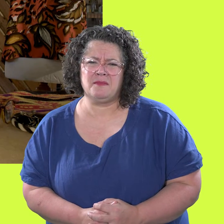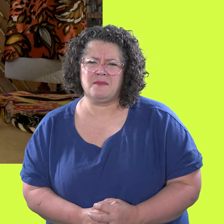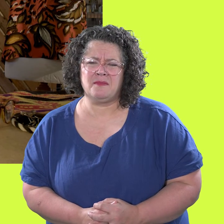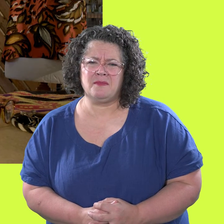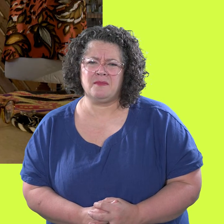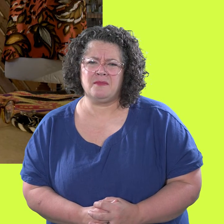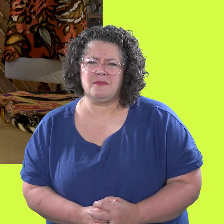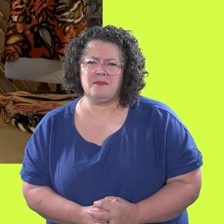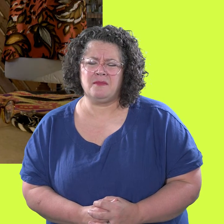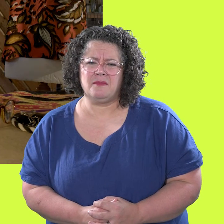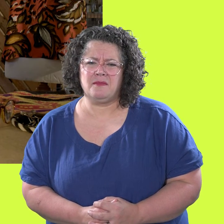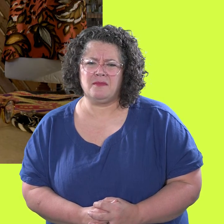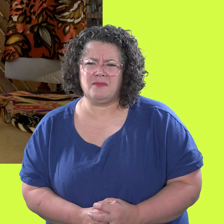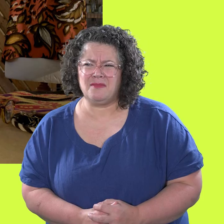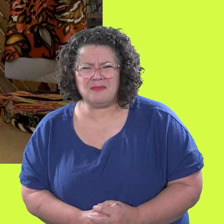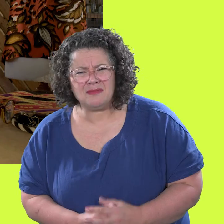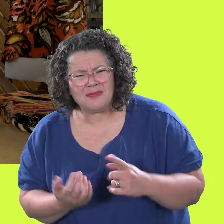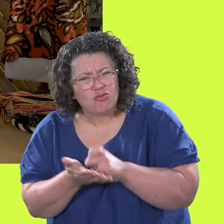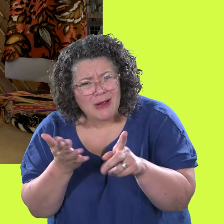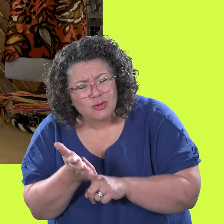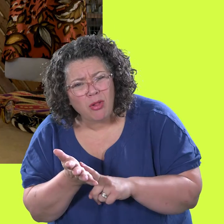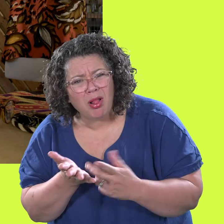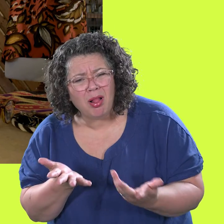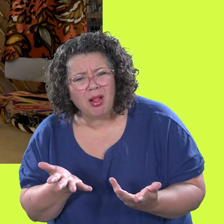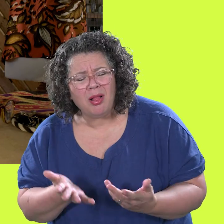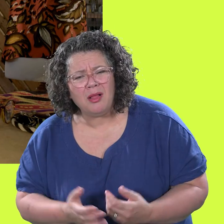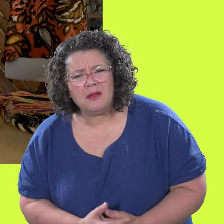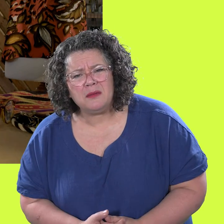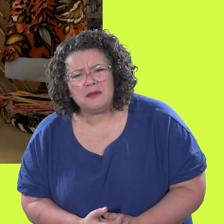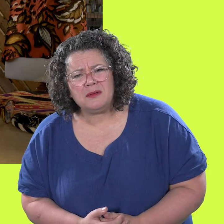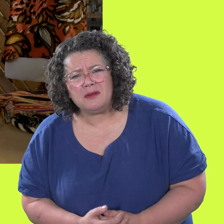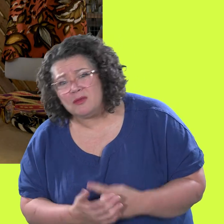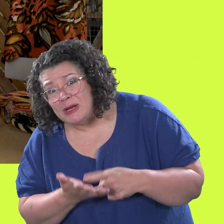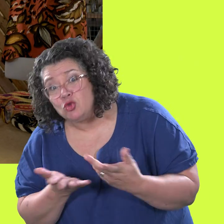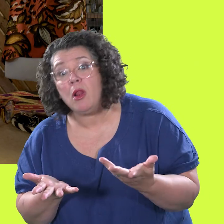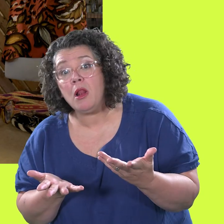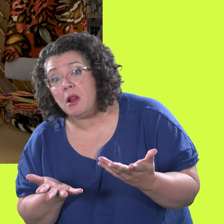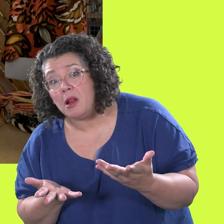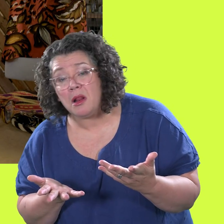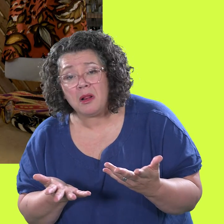Rachel? Rachel?